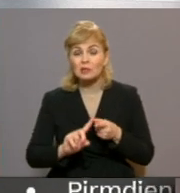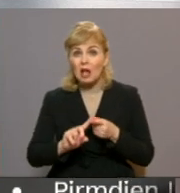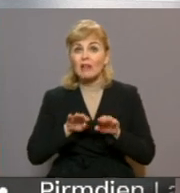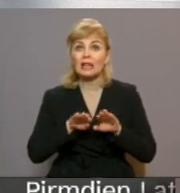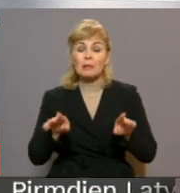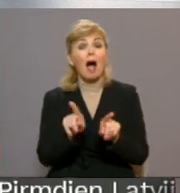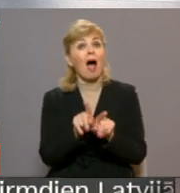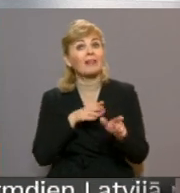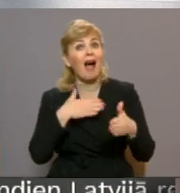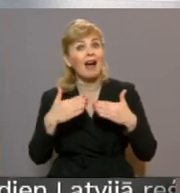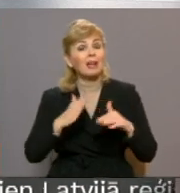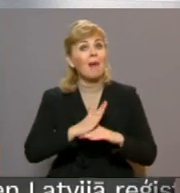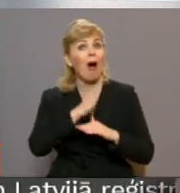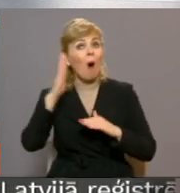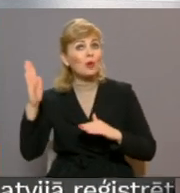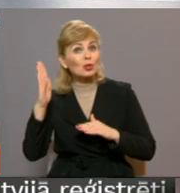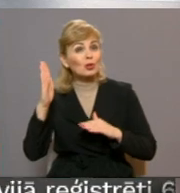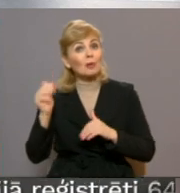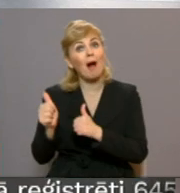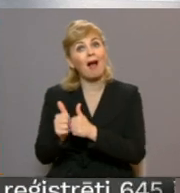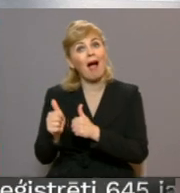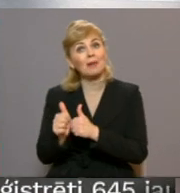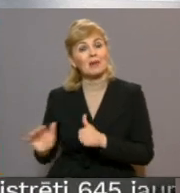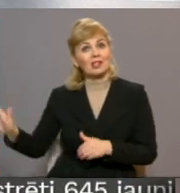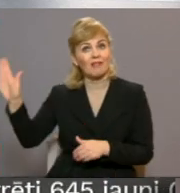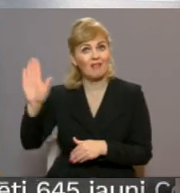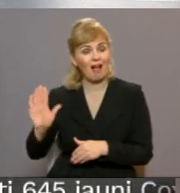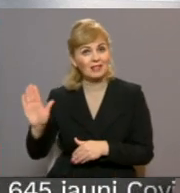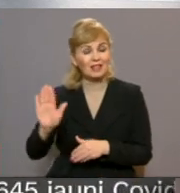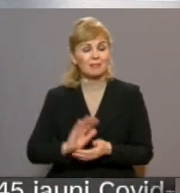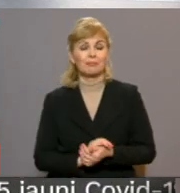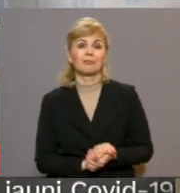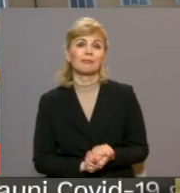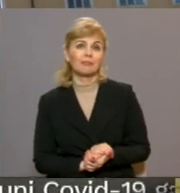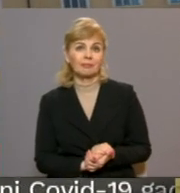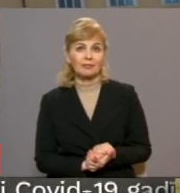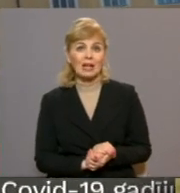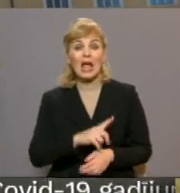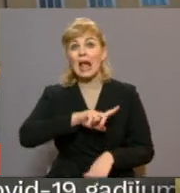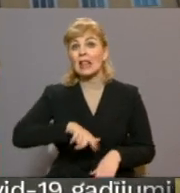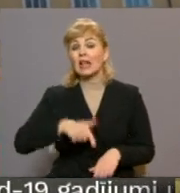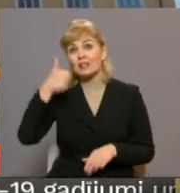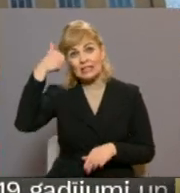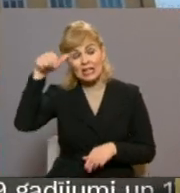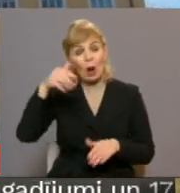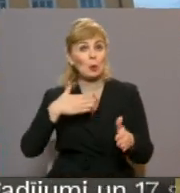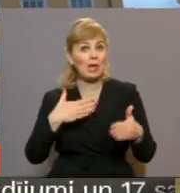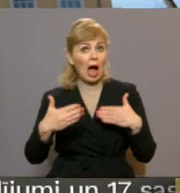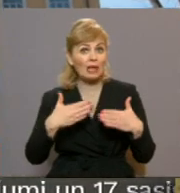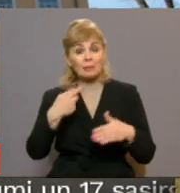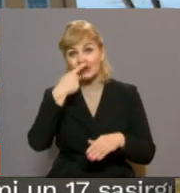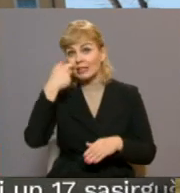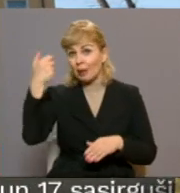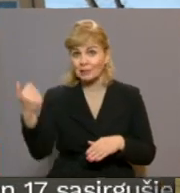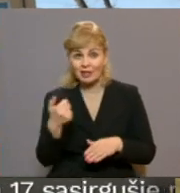un attiecības ar austrumu kaimiņu valstīm. Plašāk stāsta Toms Pastors. Latvijas un Igaunijas attiecību